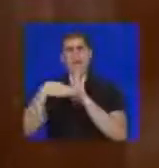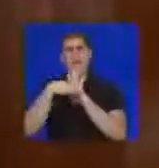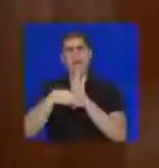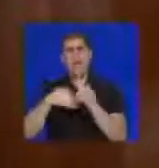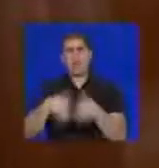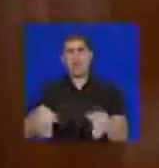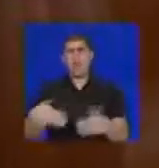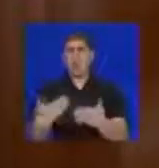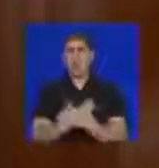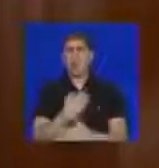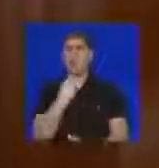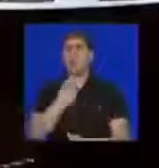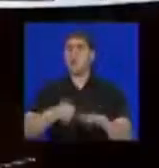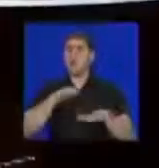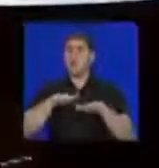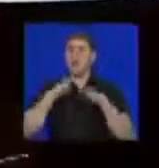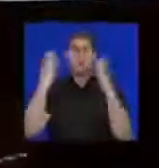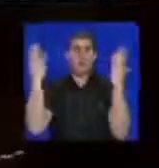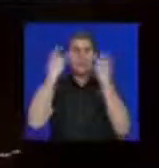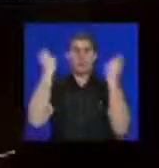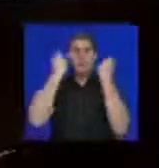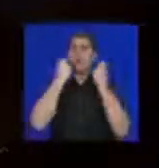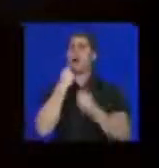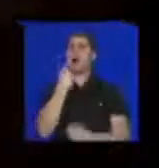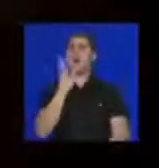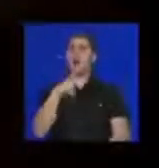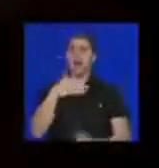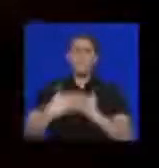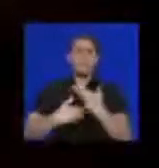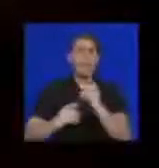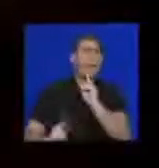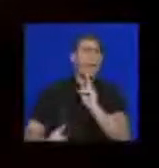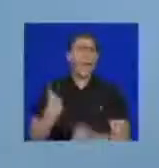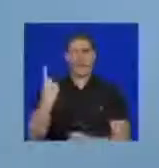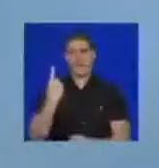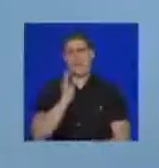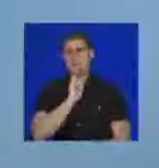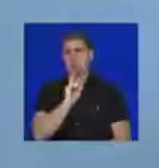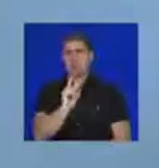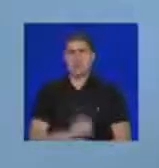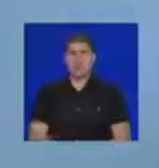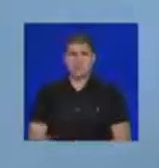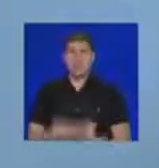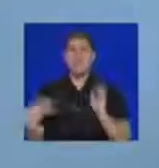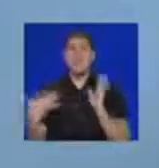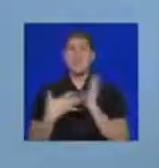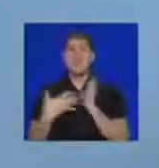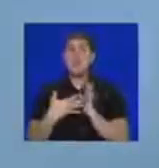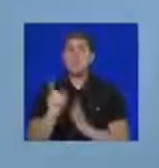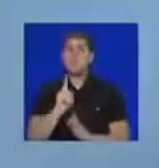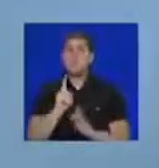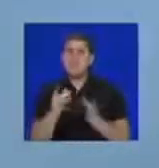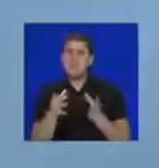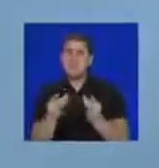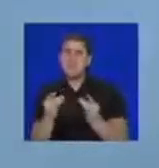הטיל ראש הממשלה פצצה והכריז על צעד חריג ומעורר מחלוקת. נבדוק עם מי הם באו